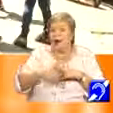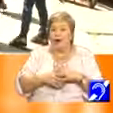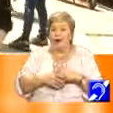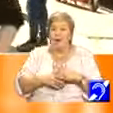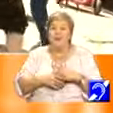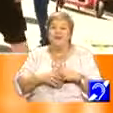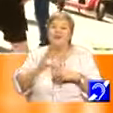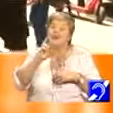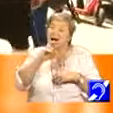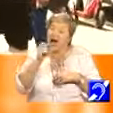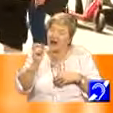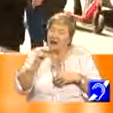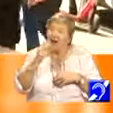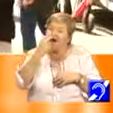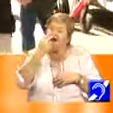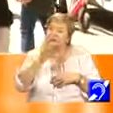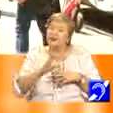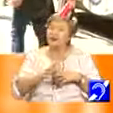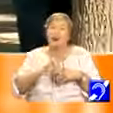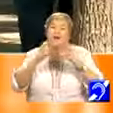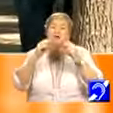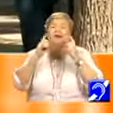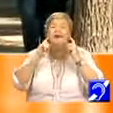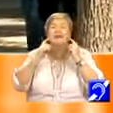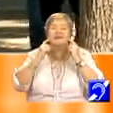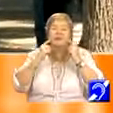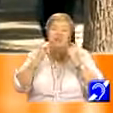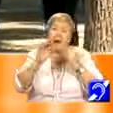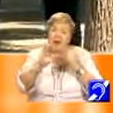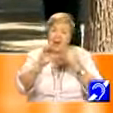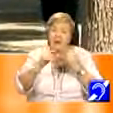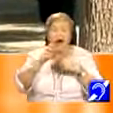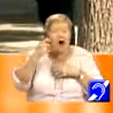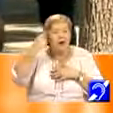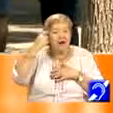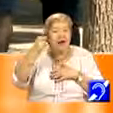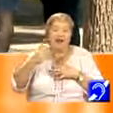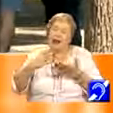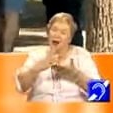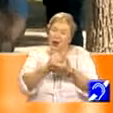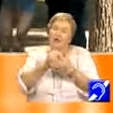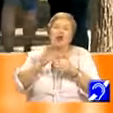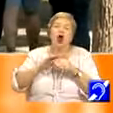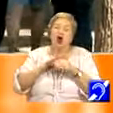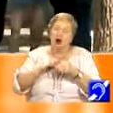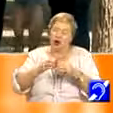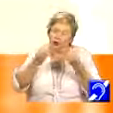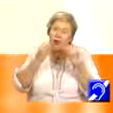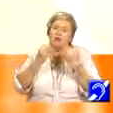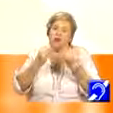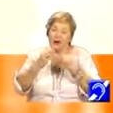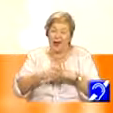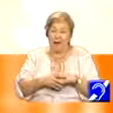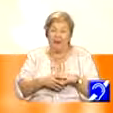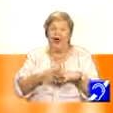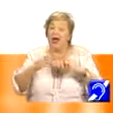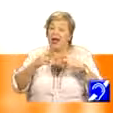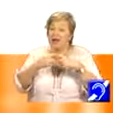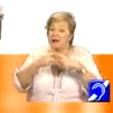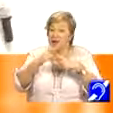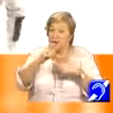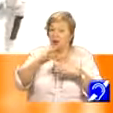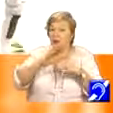absolvenților, însă am văzut foarte multe zâmbete, semn că sunt încrezători că vor obține note mari. Examenul